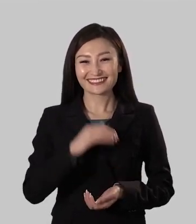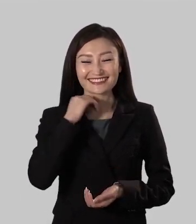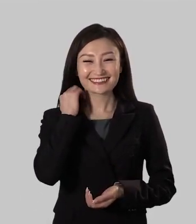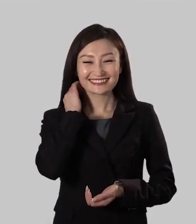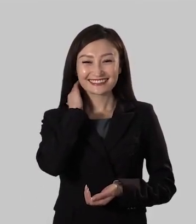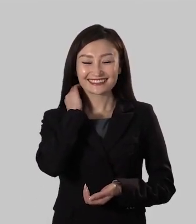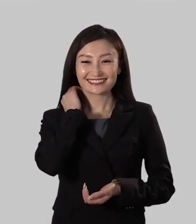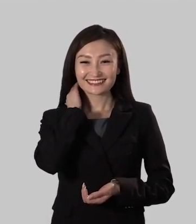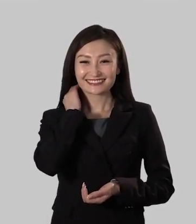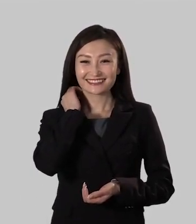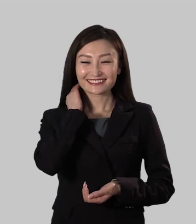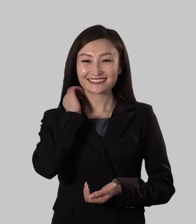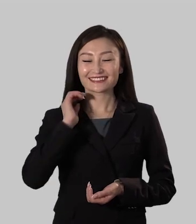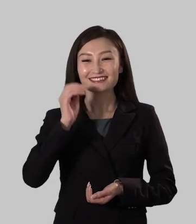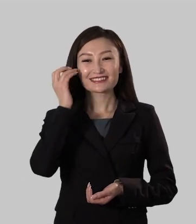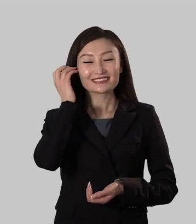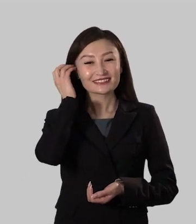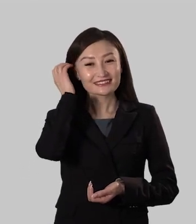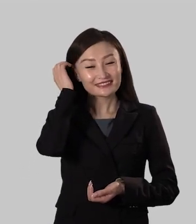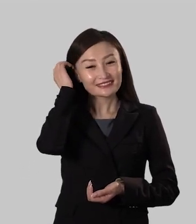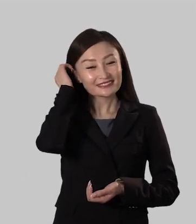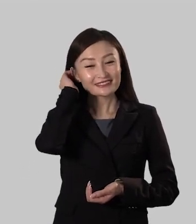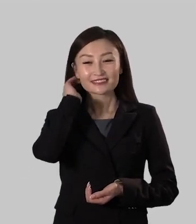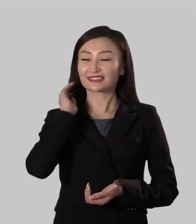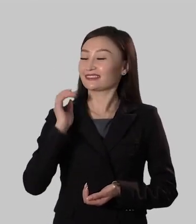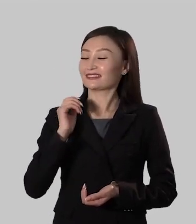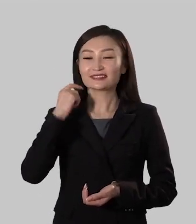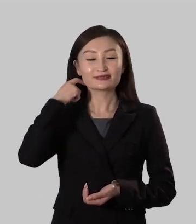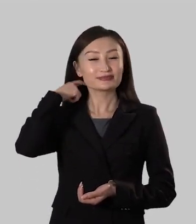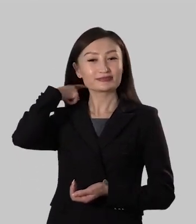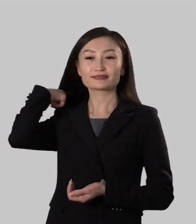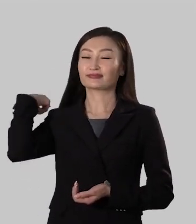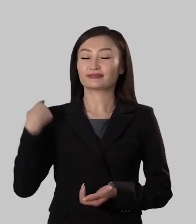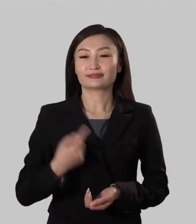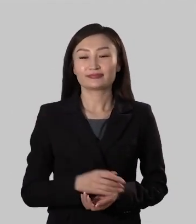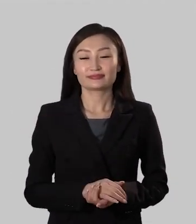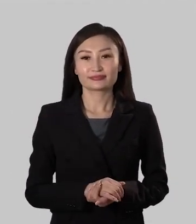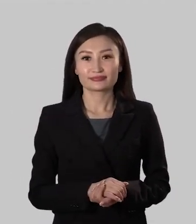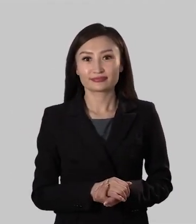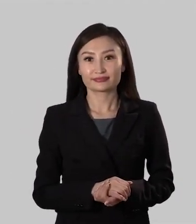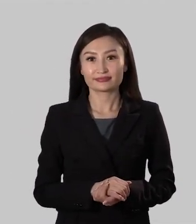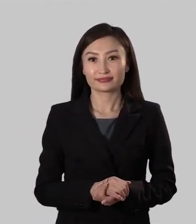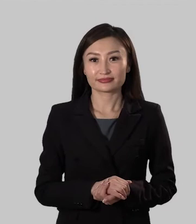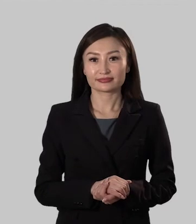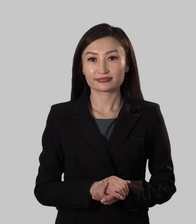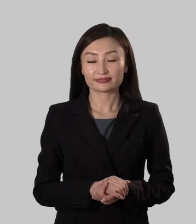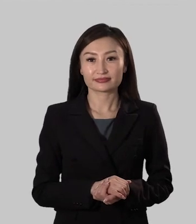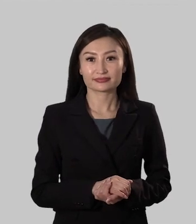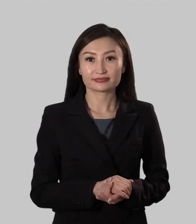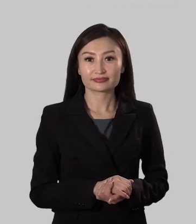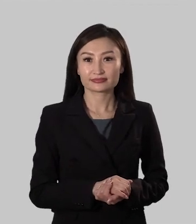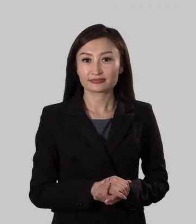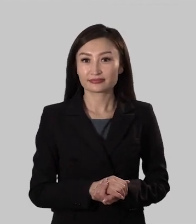все выше, все выше. Шаги уходящего года все тише,